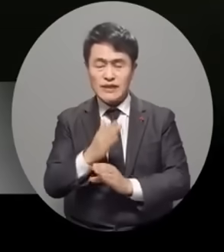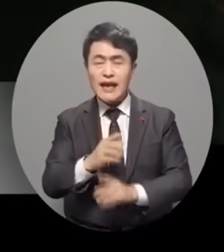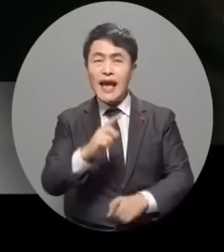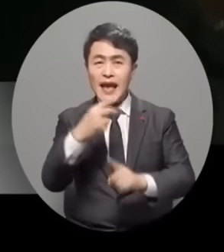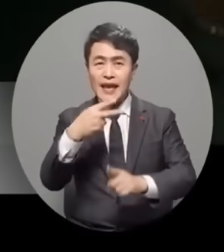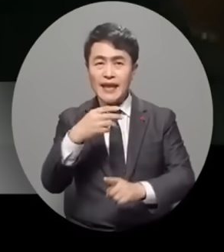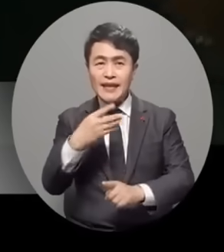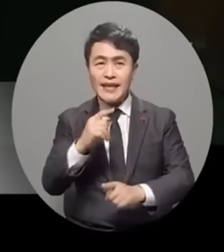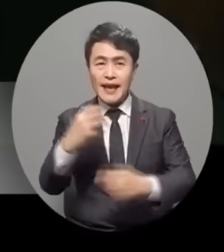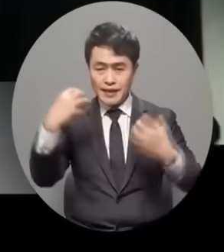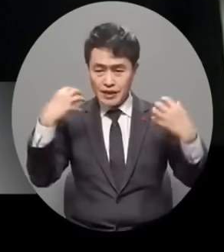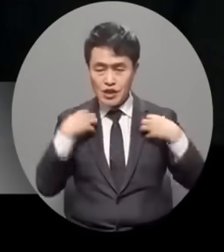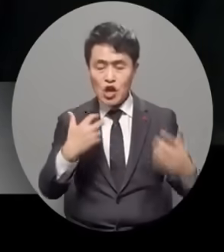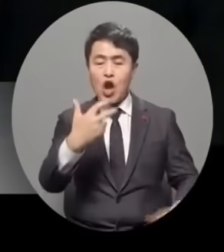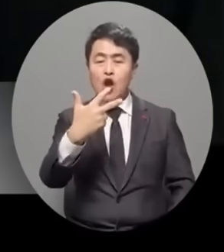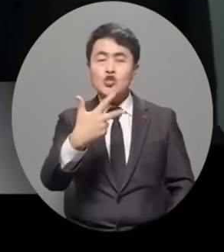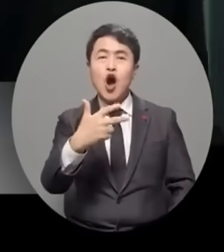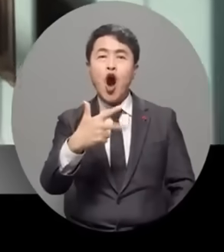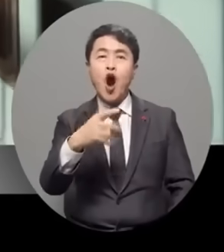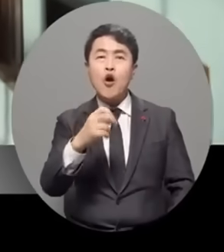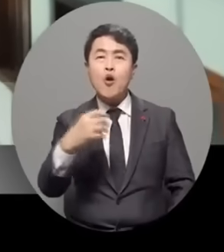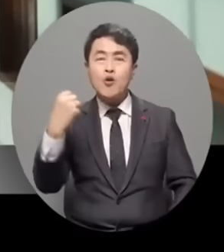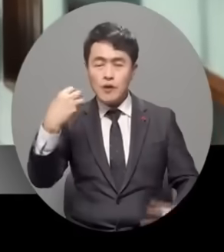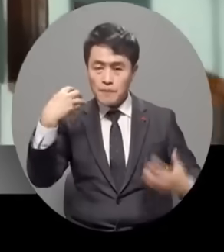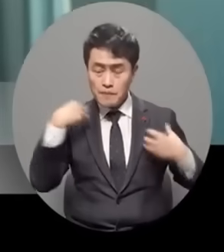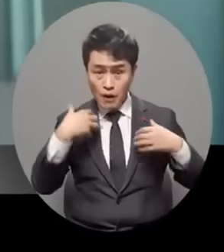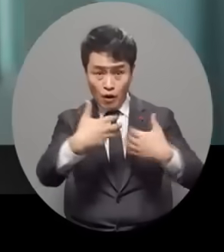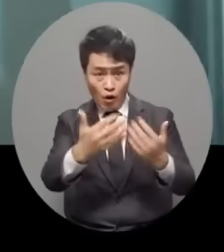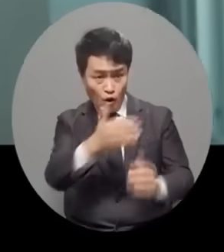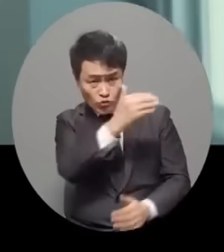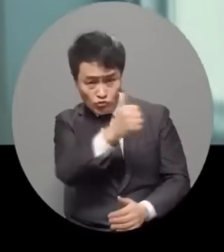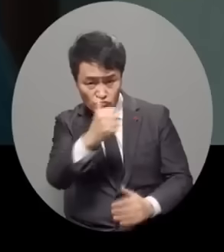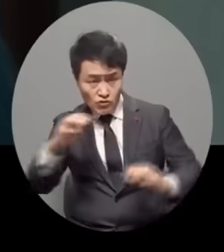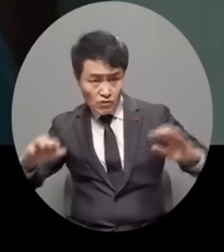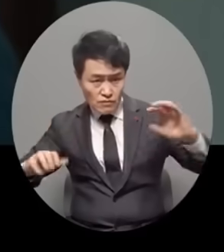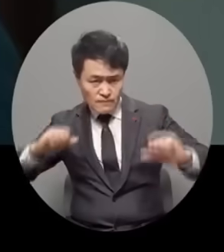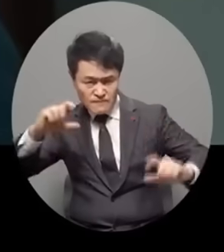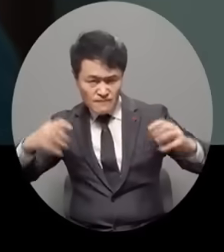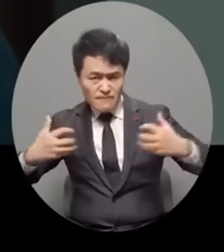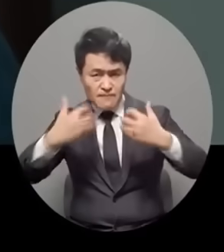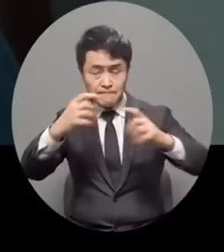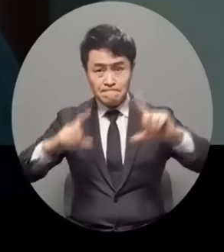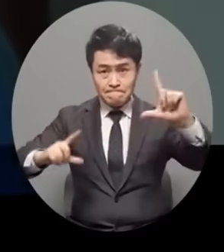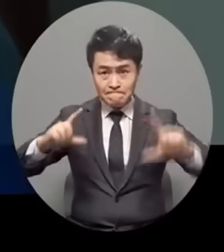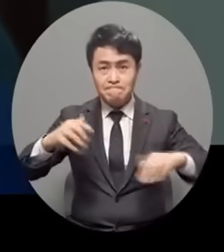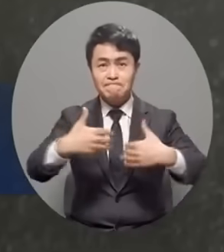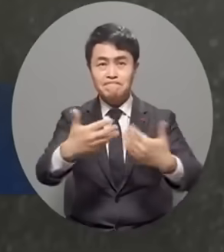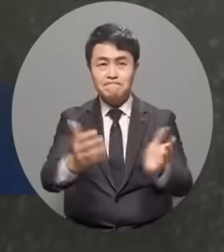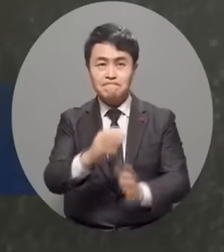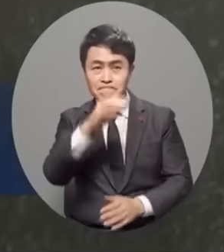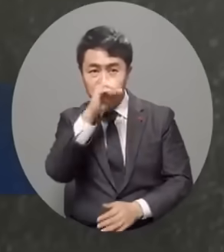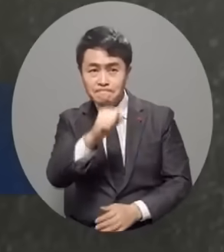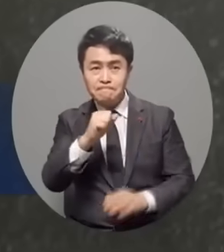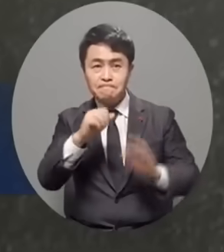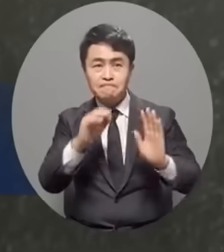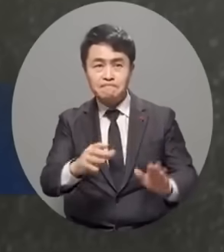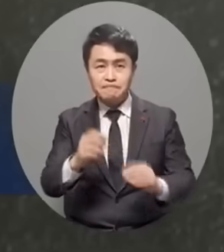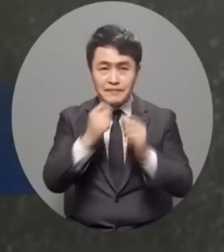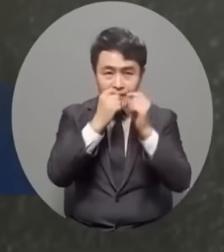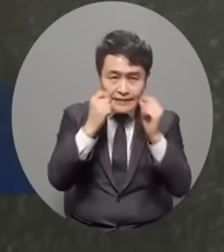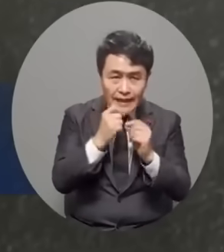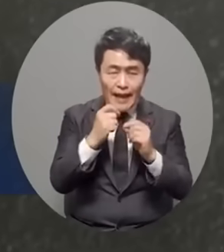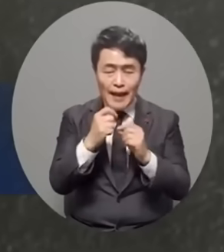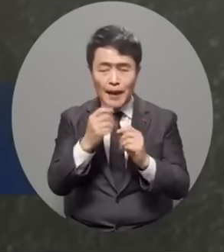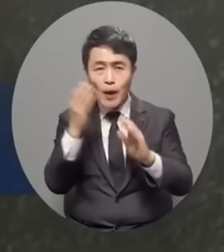역을 맡은 정우성 배우 등 주인공들 간의 대결 구도도 극의 생동감을 더합니다. 사심과 공심의 충돌, 어떤